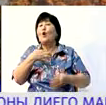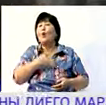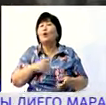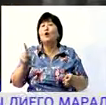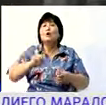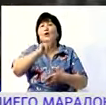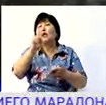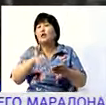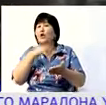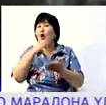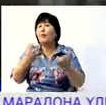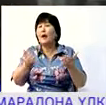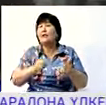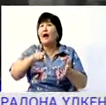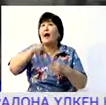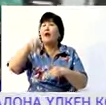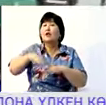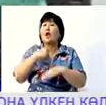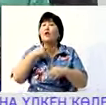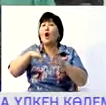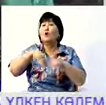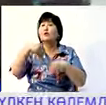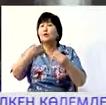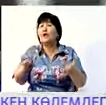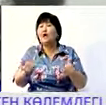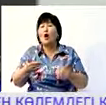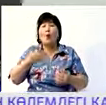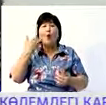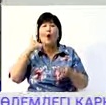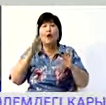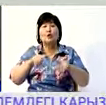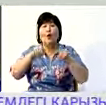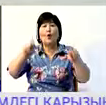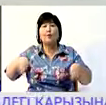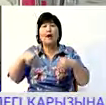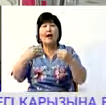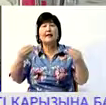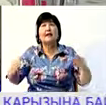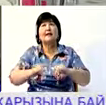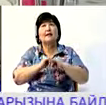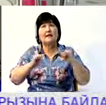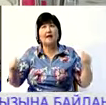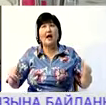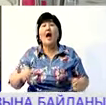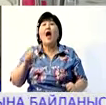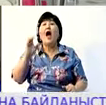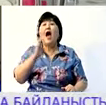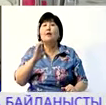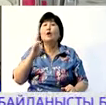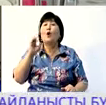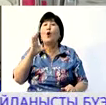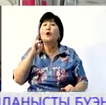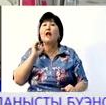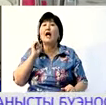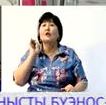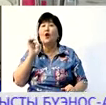жүрген сауалдарға жауап алды. Қала тұрғындарын дауыс беруге шақырудың ең оңай жолы үнпарақ тарату жанданды. Әміржан Қосановтың штабына